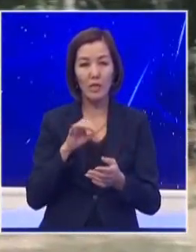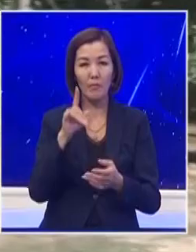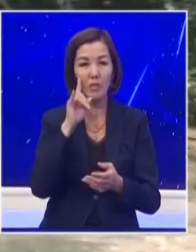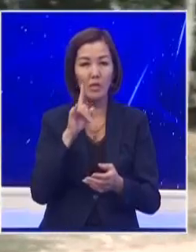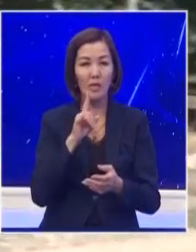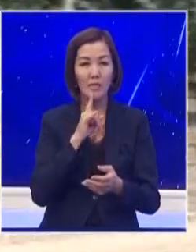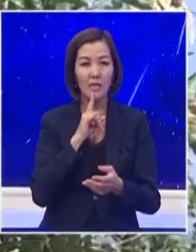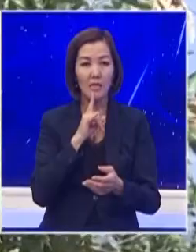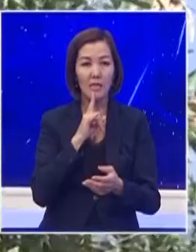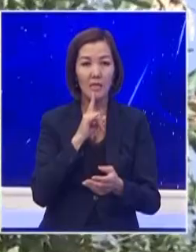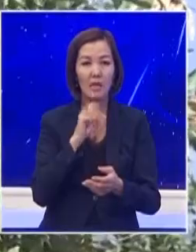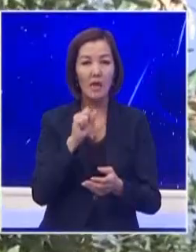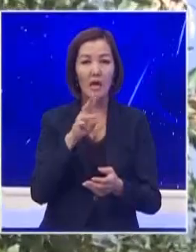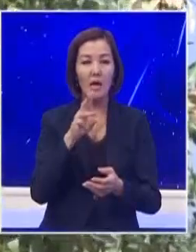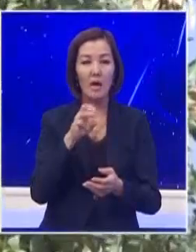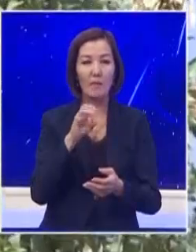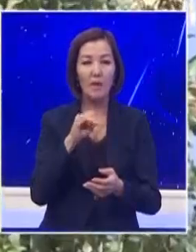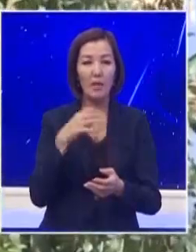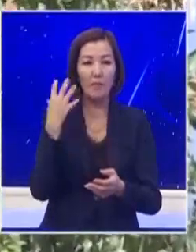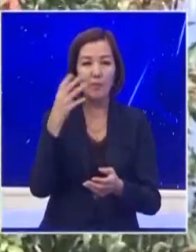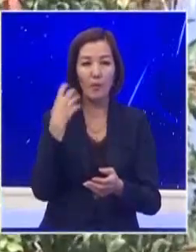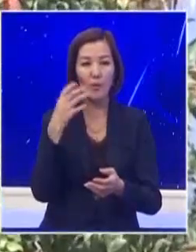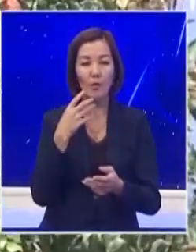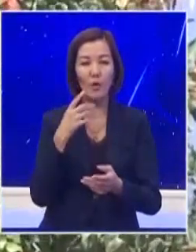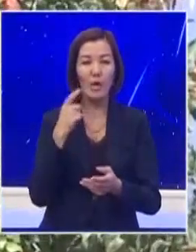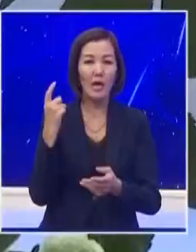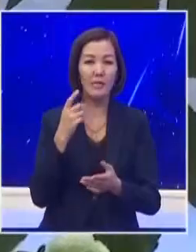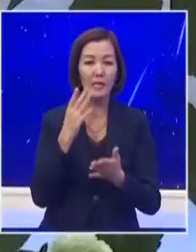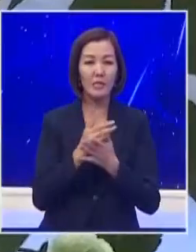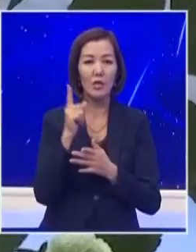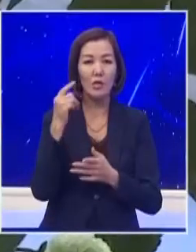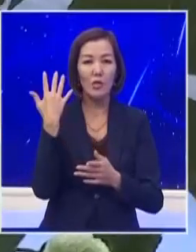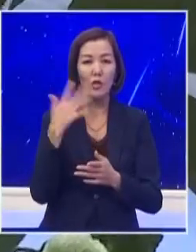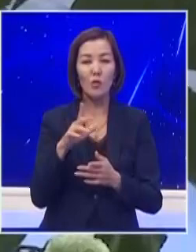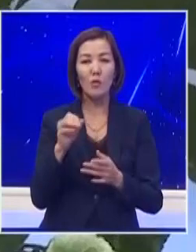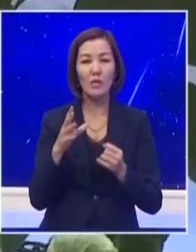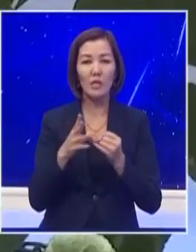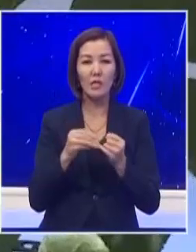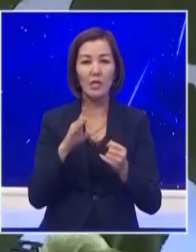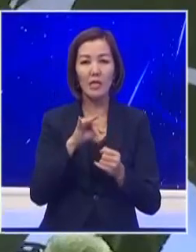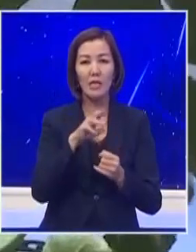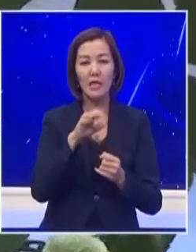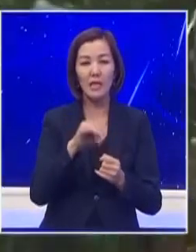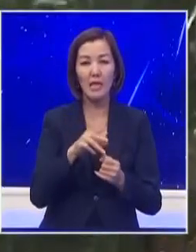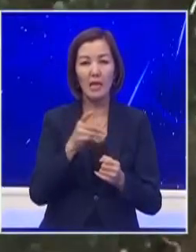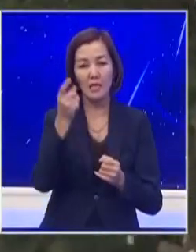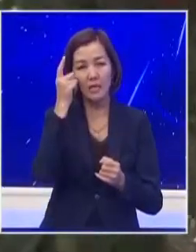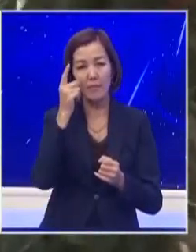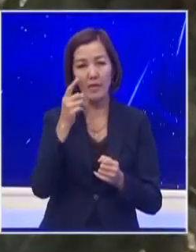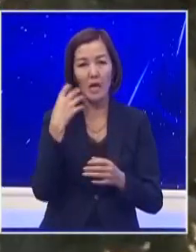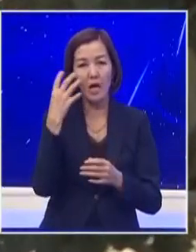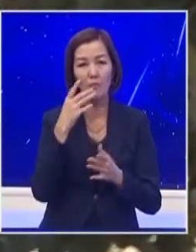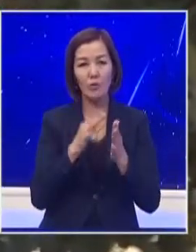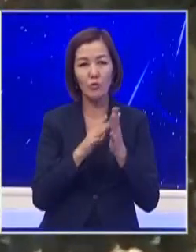Қазақ ауданындағы Амал био жауапкершілігі шектеулі серіктестігі 150 гектар жерде Италия мен Германиялық алма